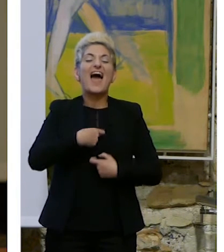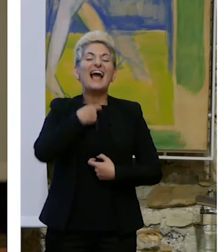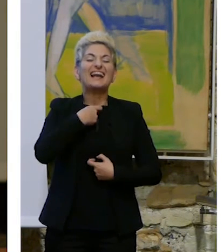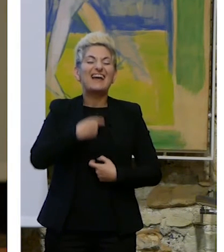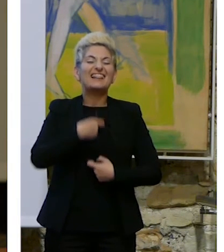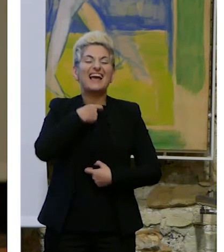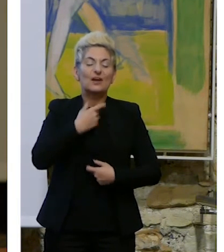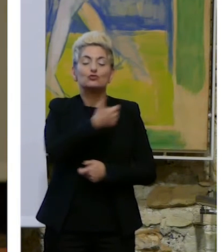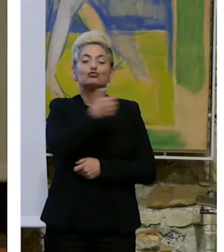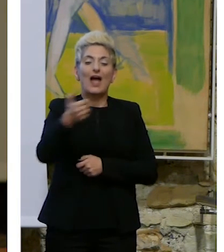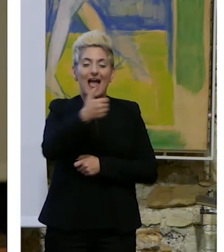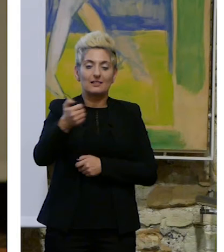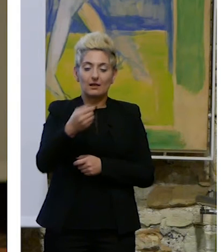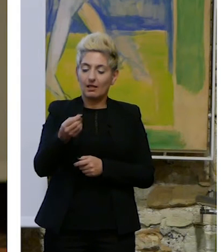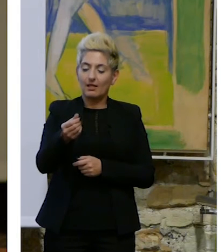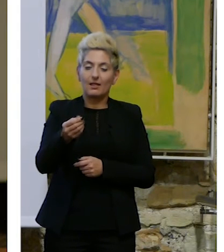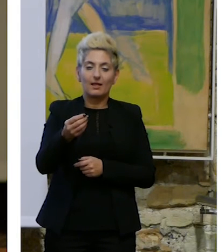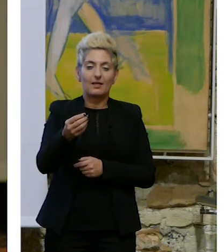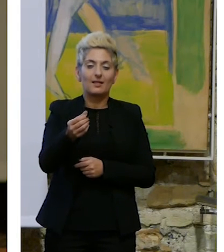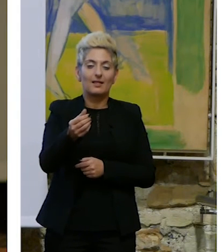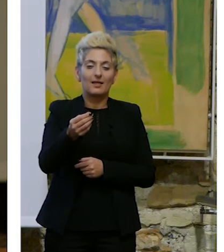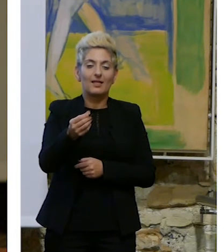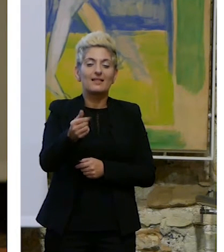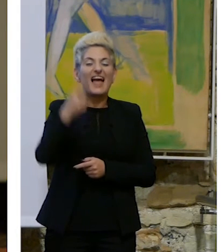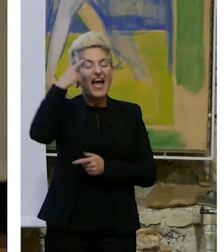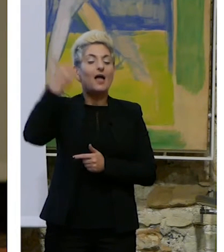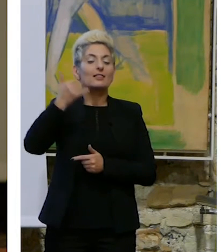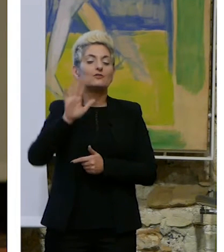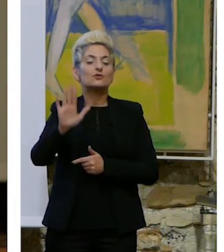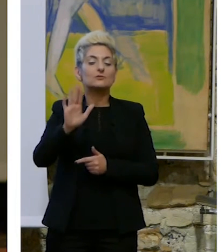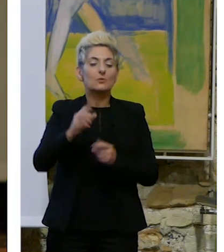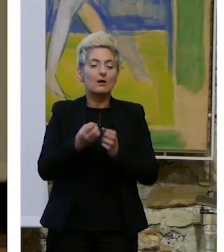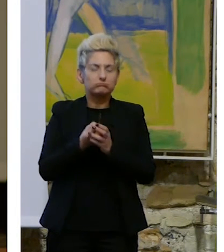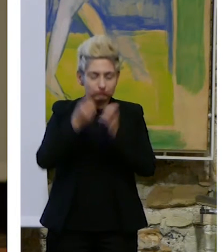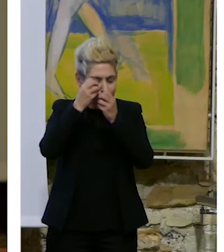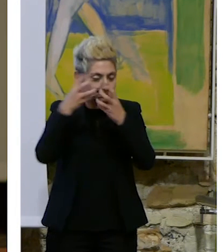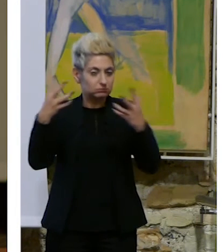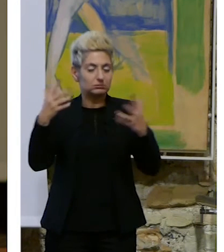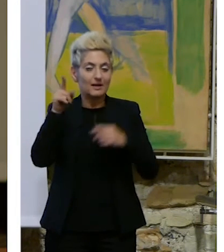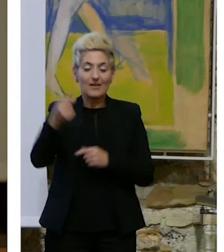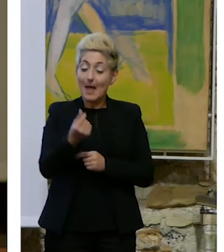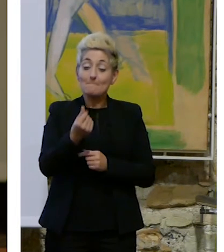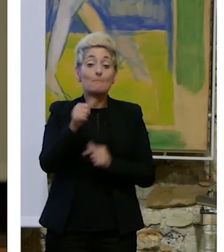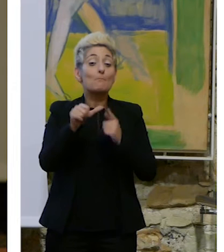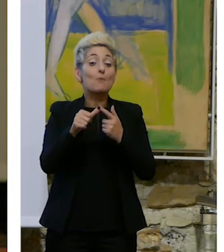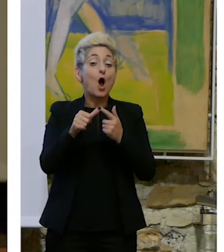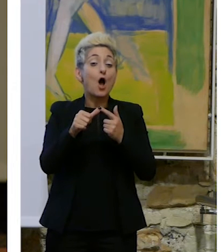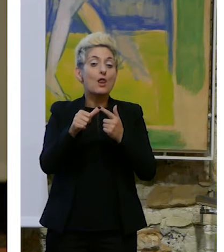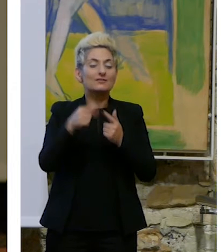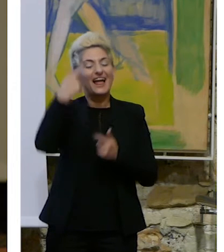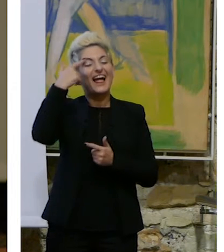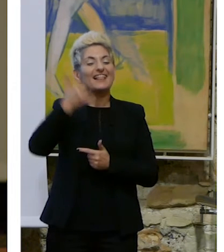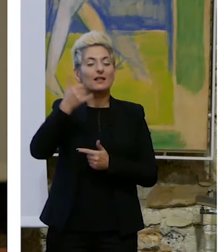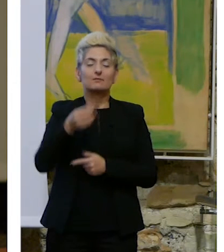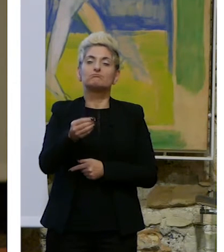teneva allenato il pollice in un'intelligenza che nessun altro aveva. Il suo pollice era un pollice che